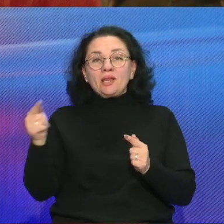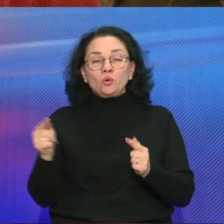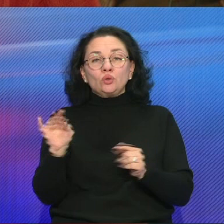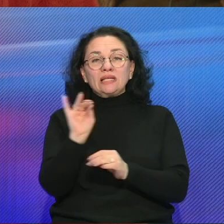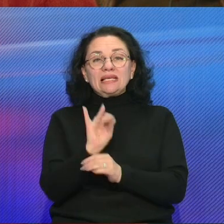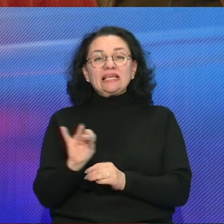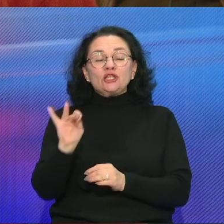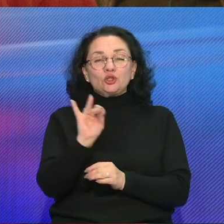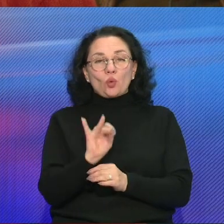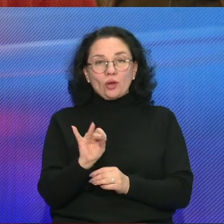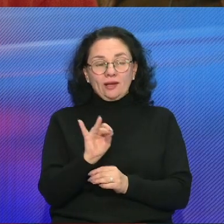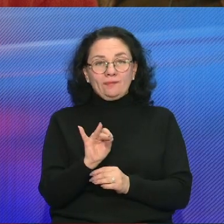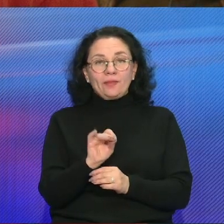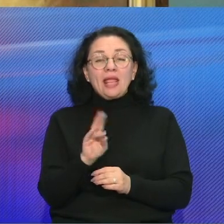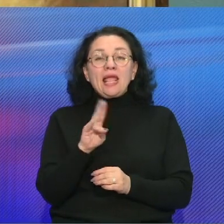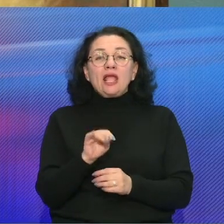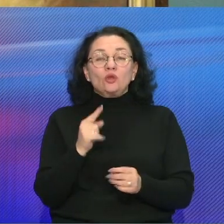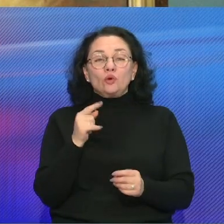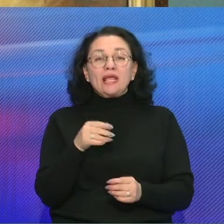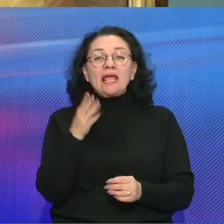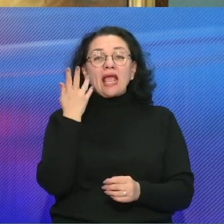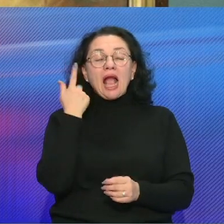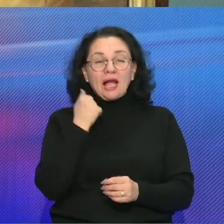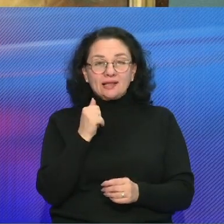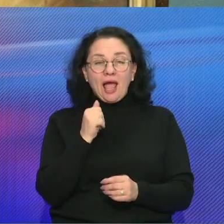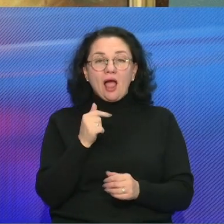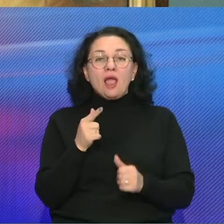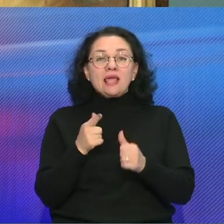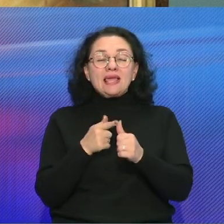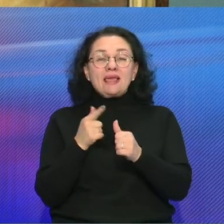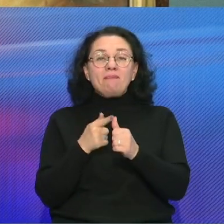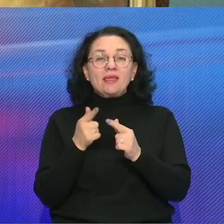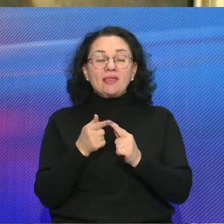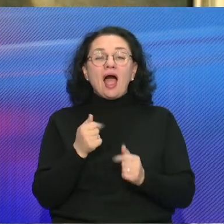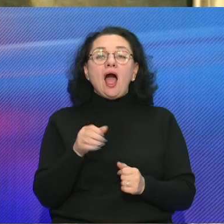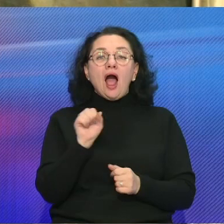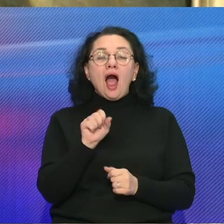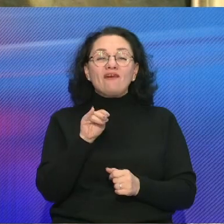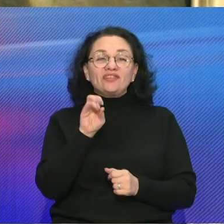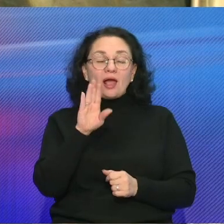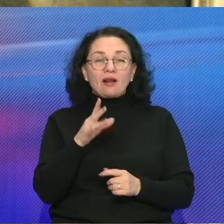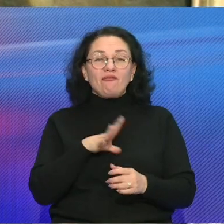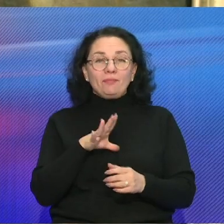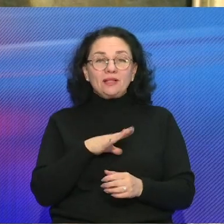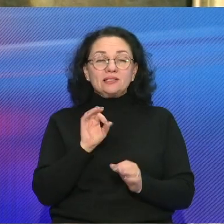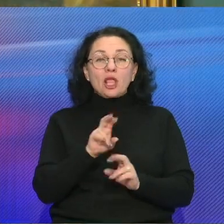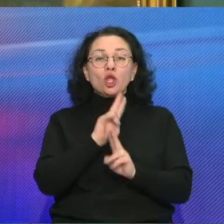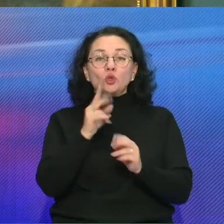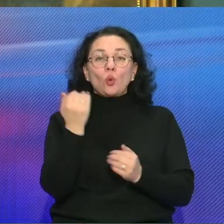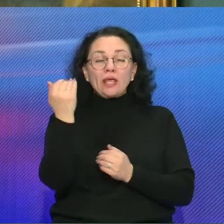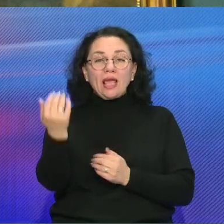Вельми добра ведать историю мастацтва. И коли имены авторов представленных образов неведомы, то кто их обновил, ведомо